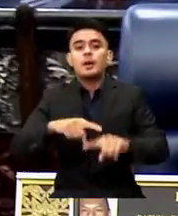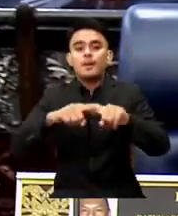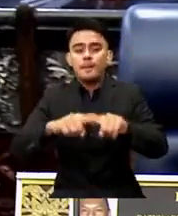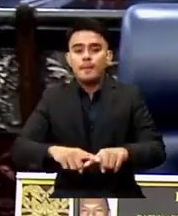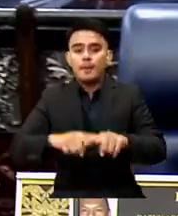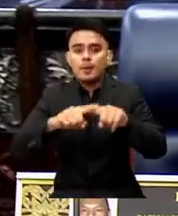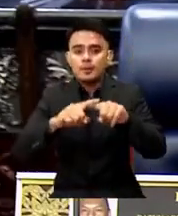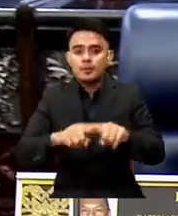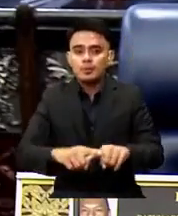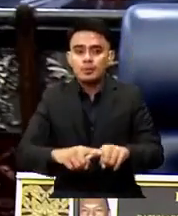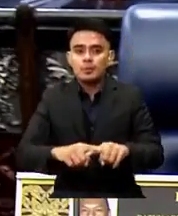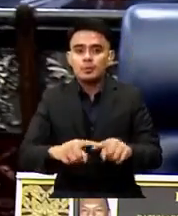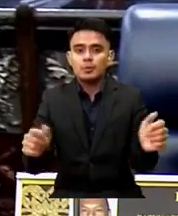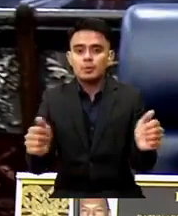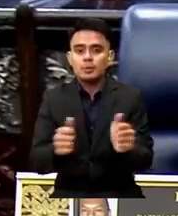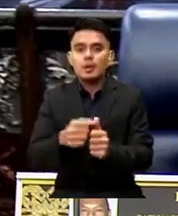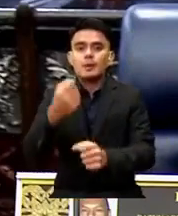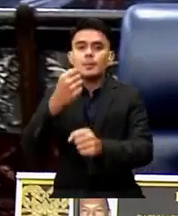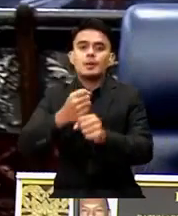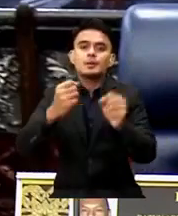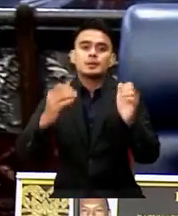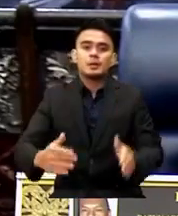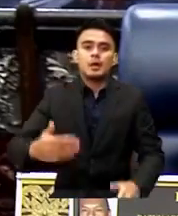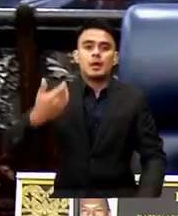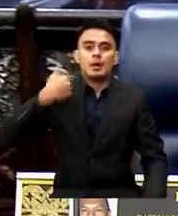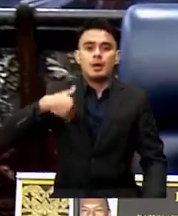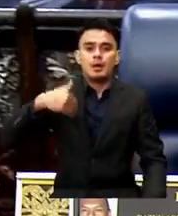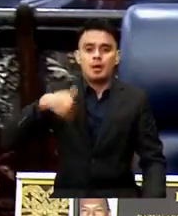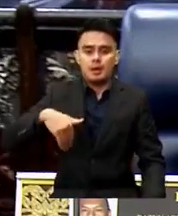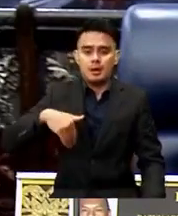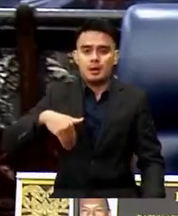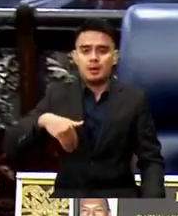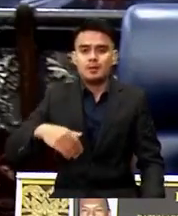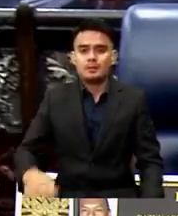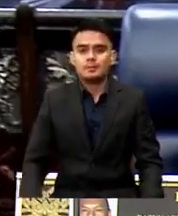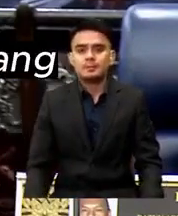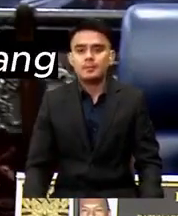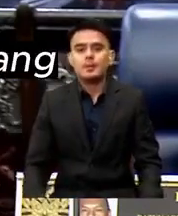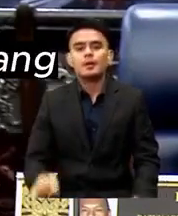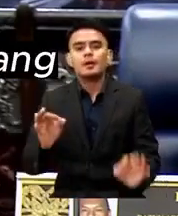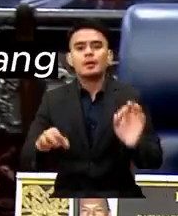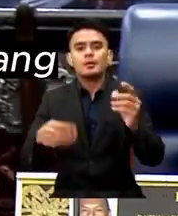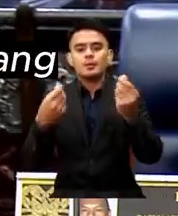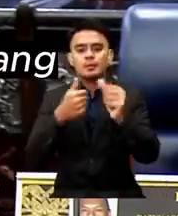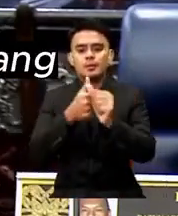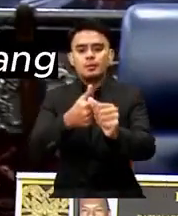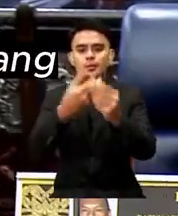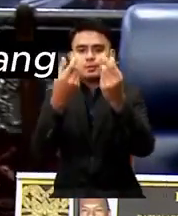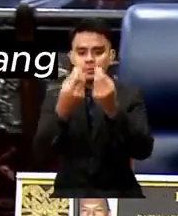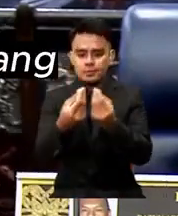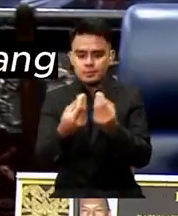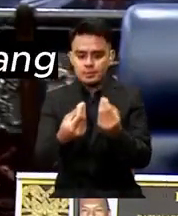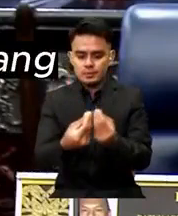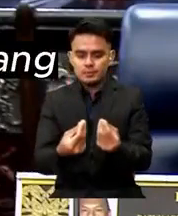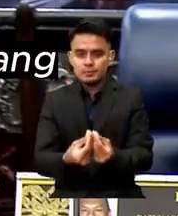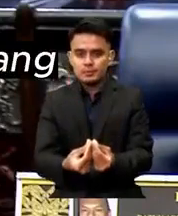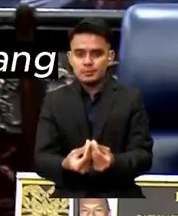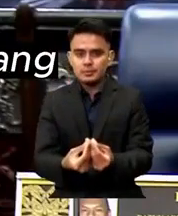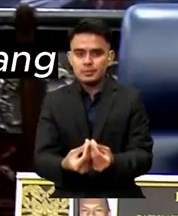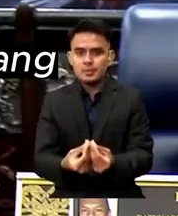kepada pekerja asing ini. Ialah kalau ikut rasio, kalau kita